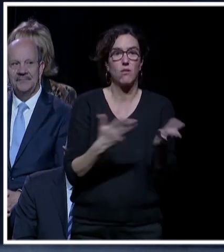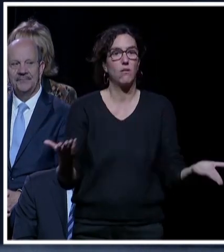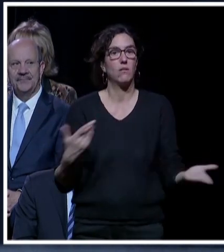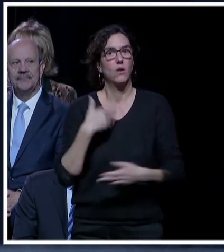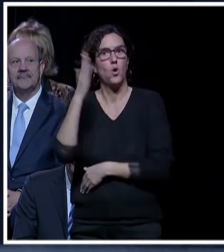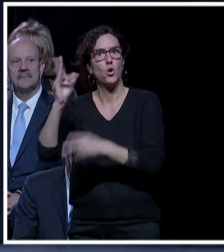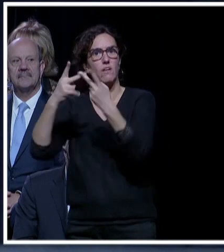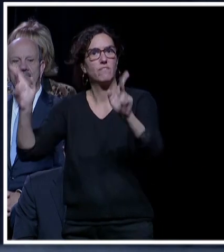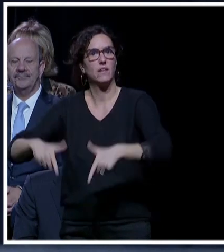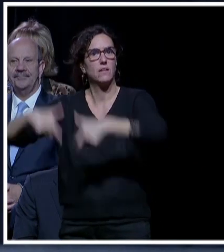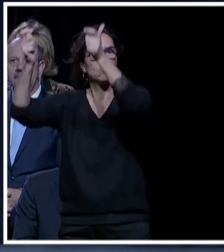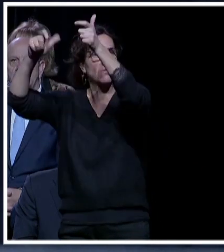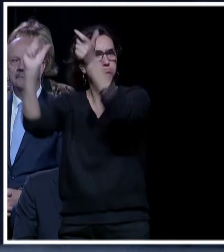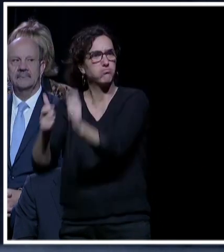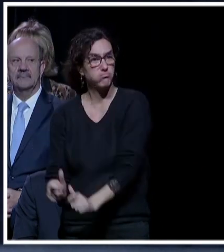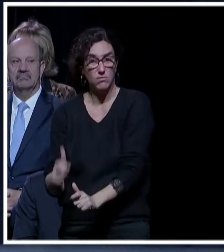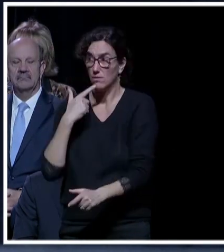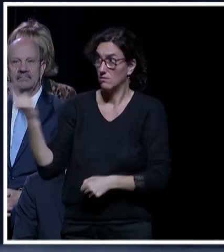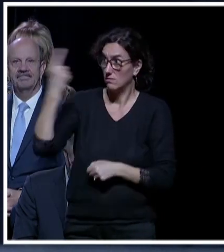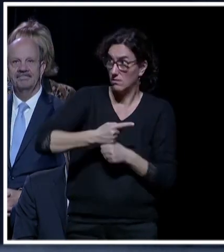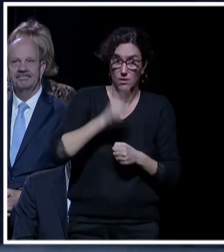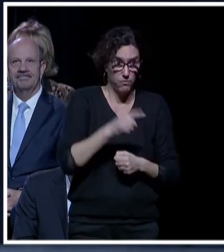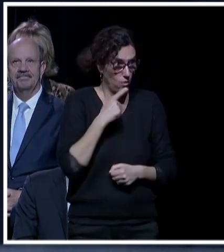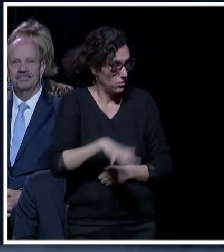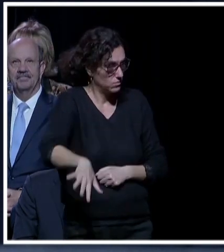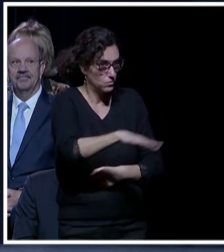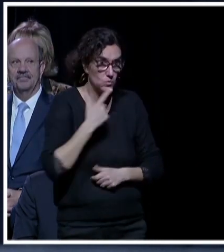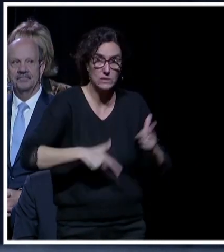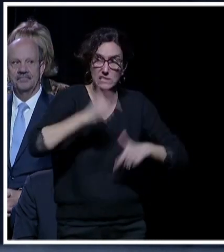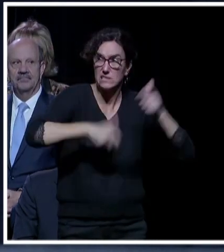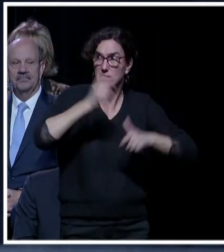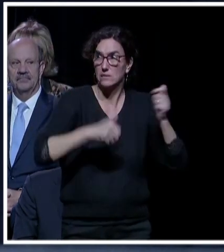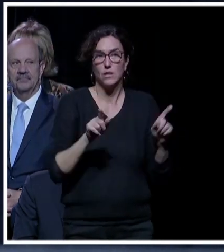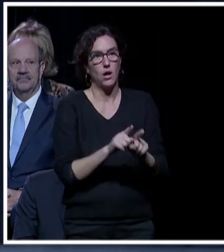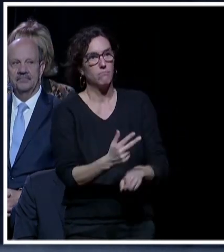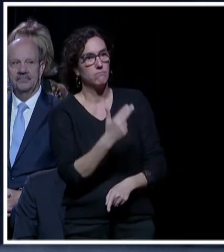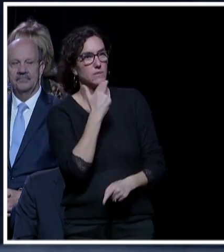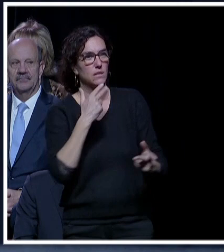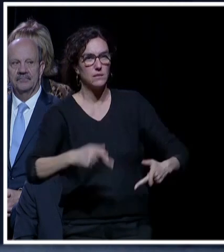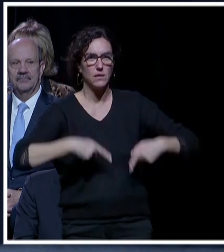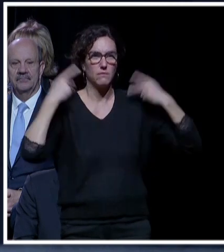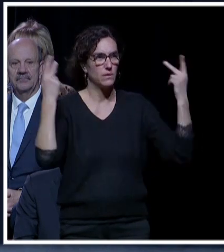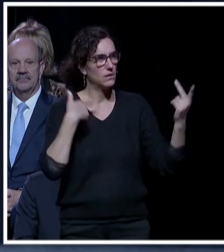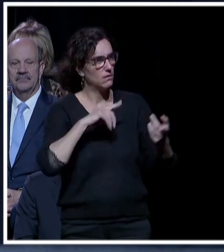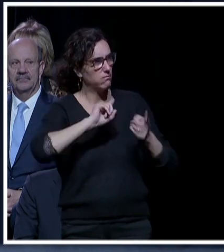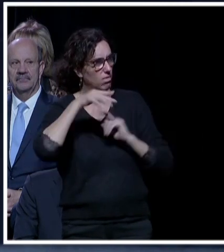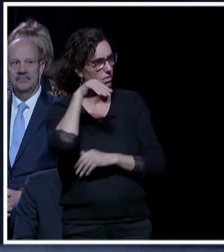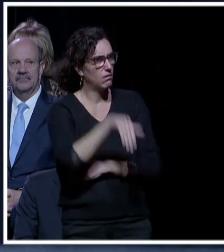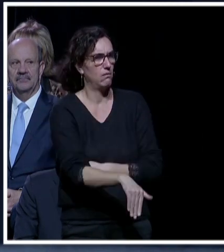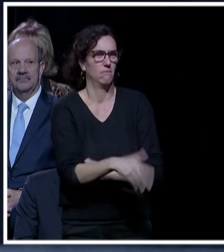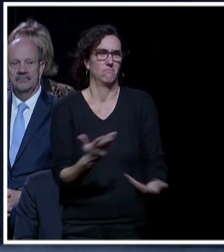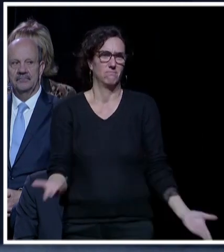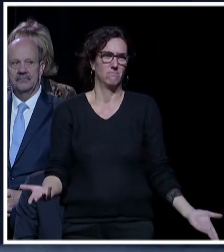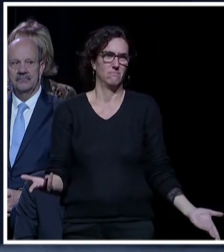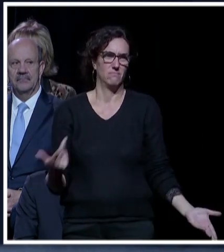construire sur toute la commune et à saccager notre cadre de vie. Eh bien, c'est irresponsable. Mais nous nous défendons. Nous défendons